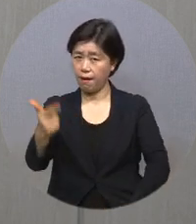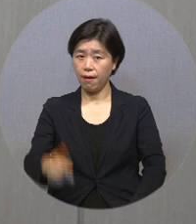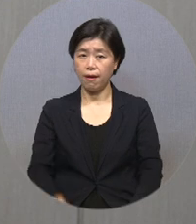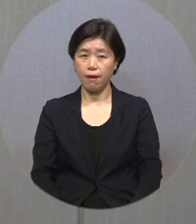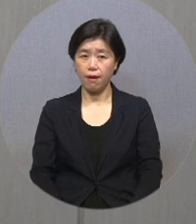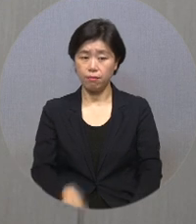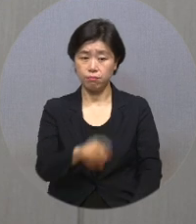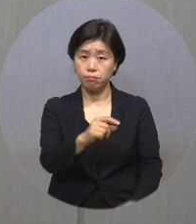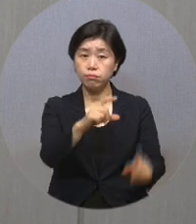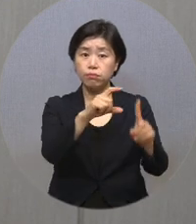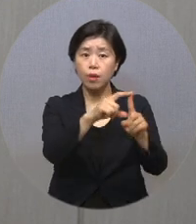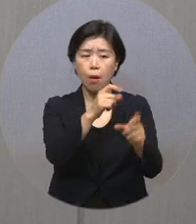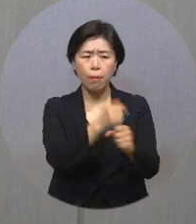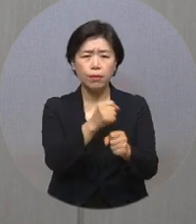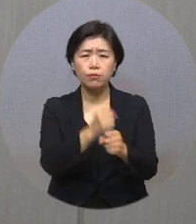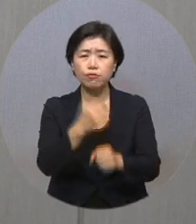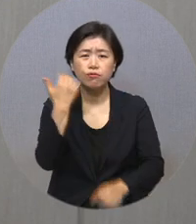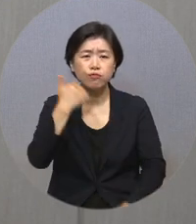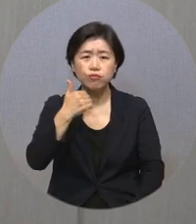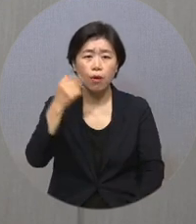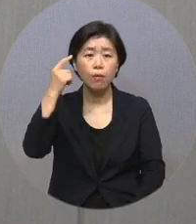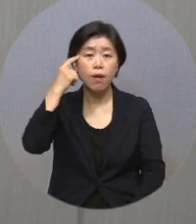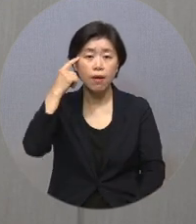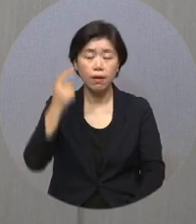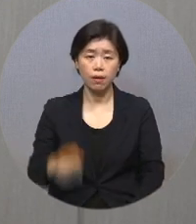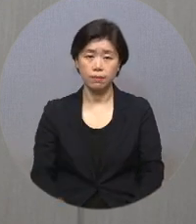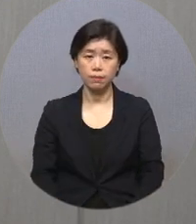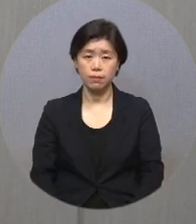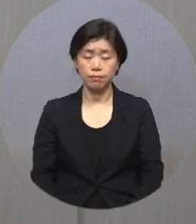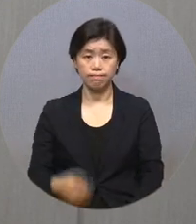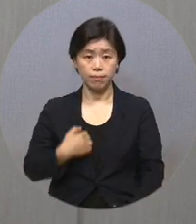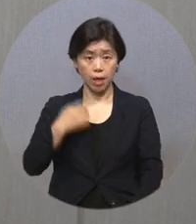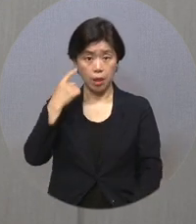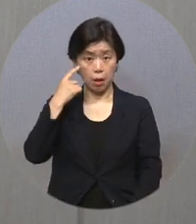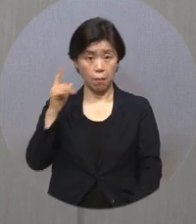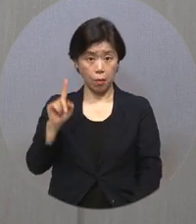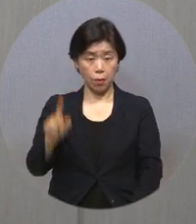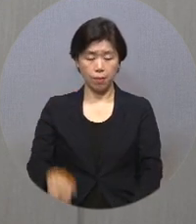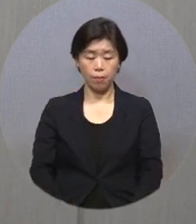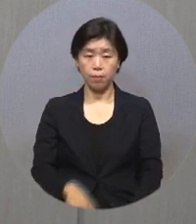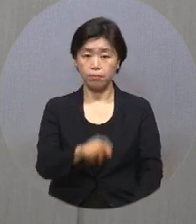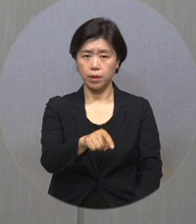왜 만들었을까요? 이 단어 때문에